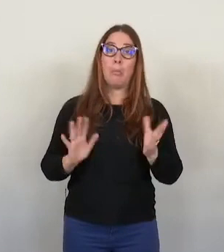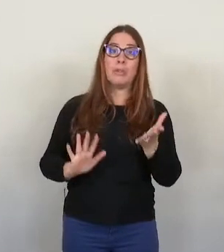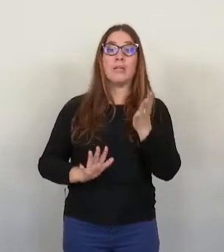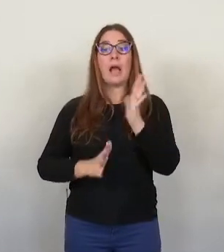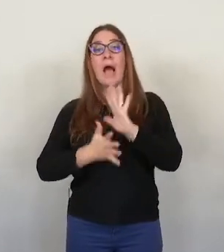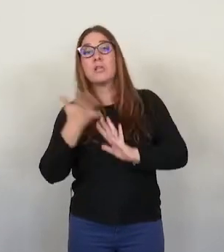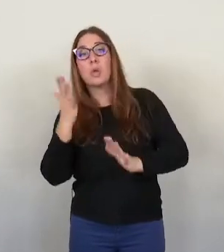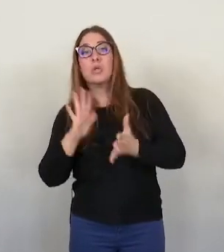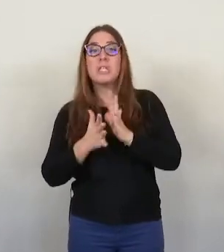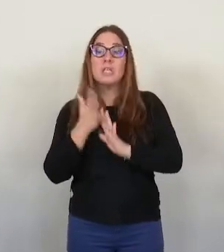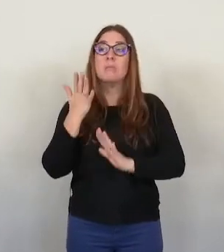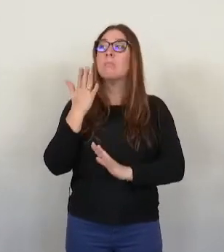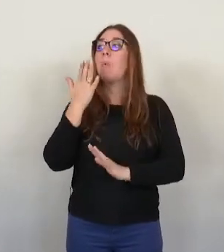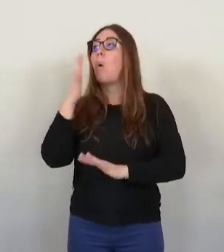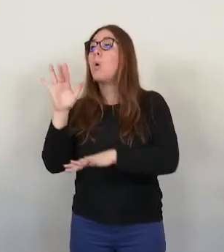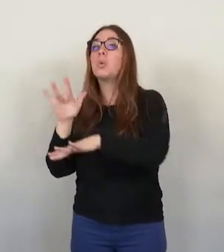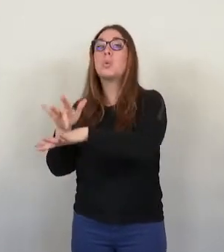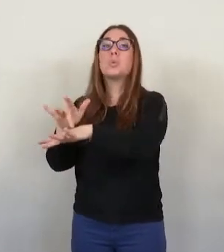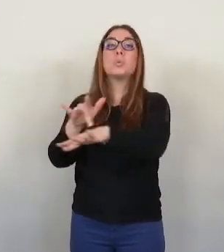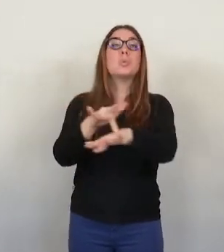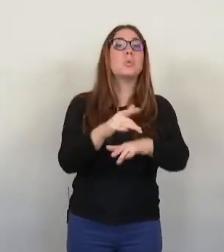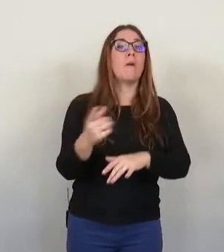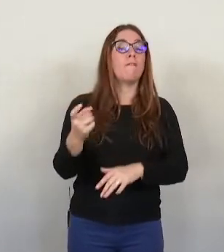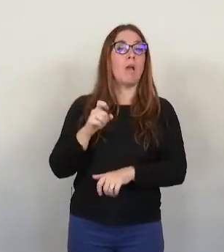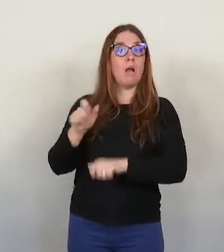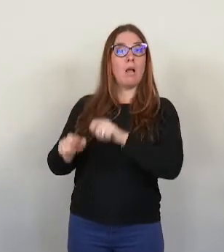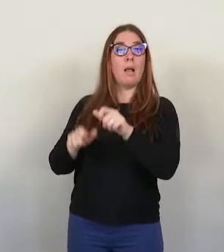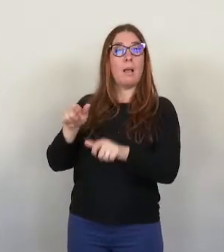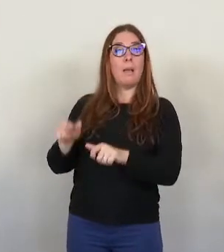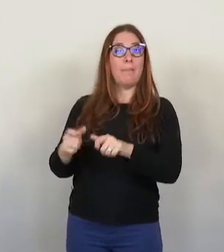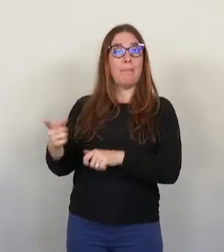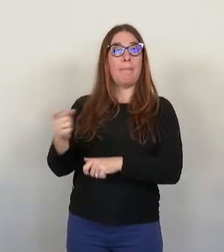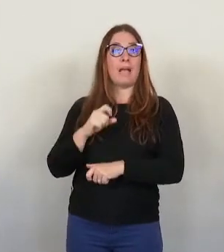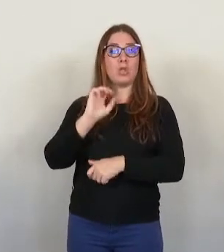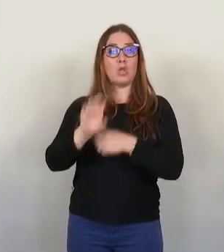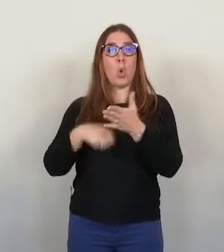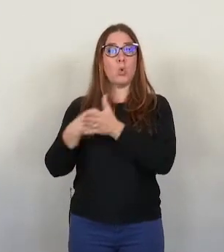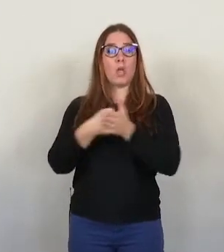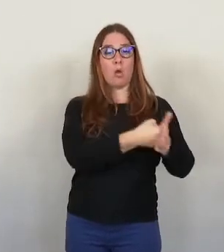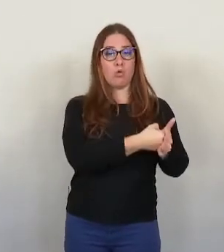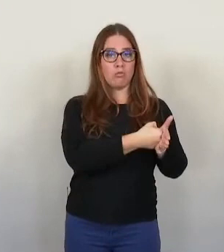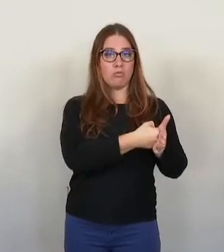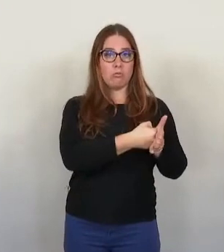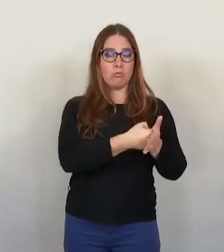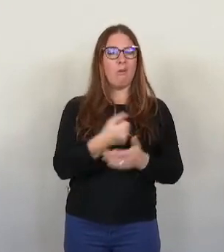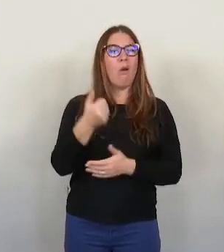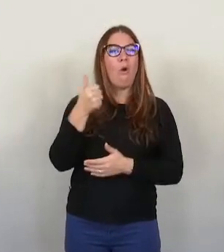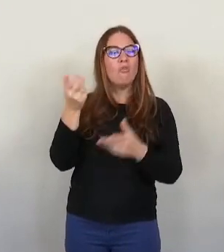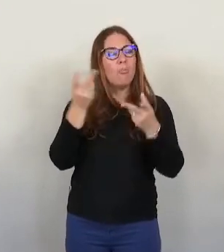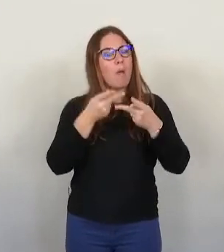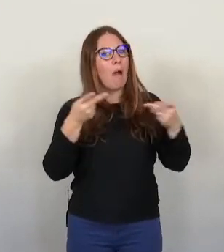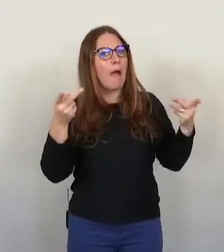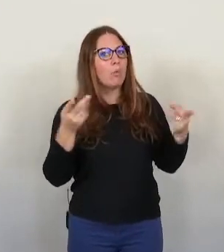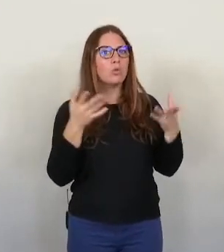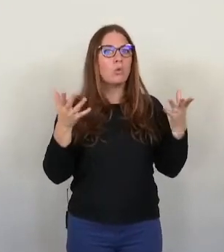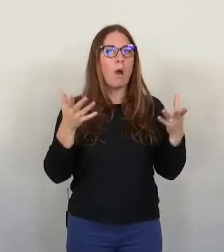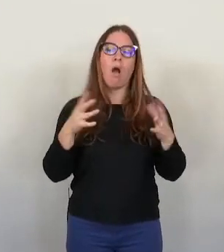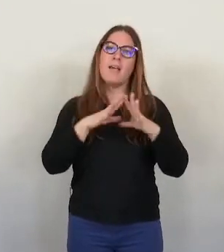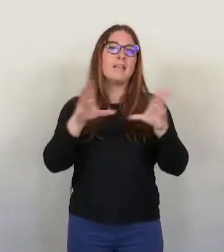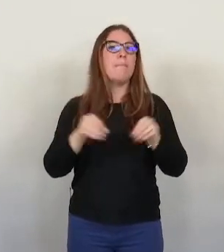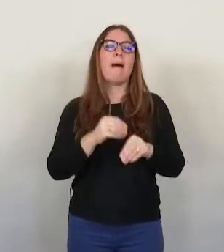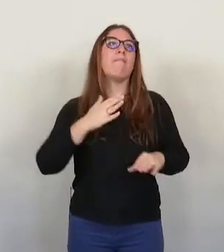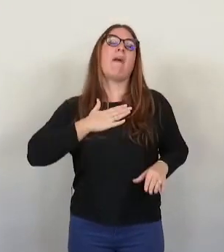comme tant d'autres à Grenoble par des personnes issues de la mouvance de l'ultra-gauche, dont vous avez dit qu'ils faisaient partie de votre